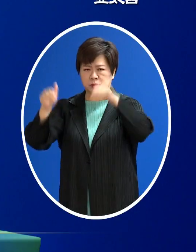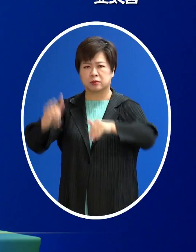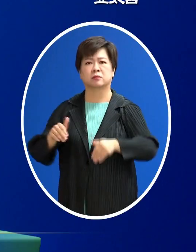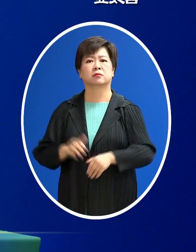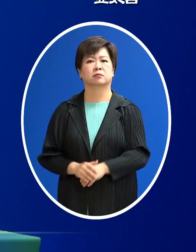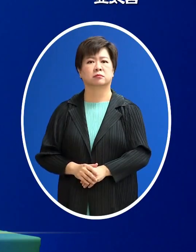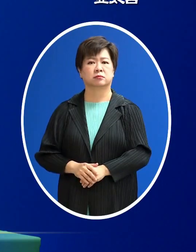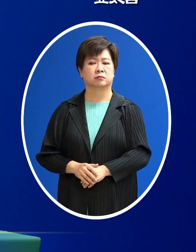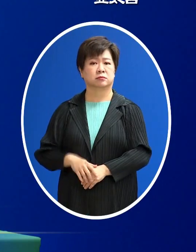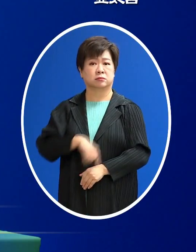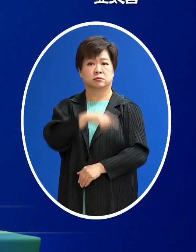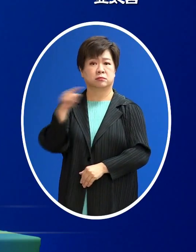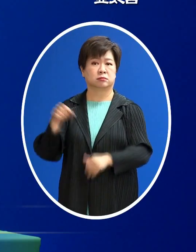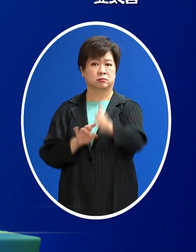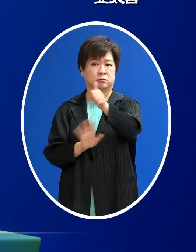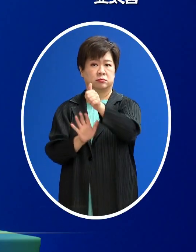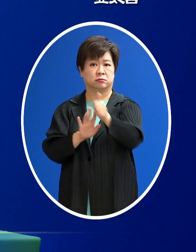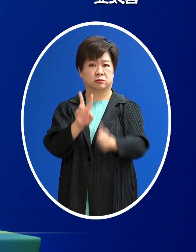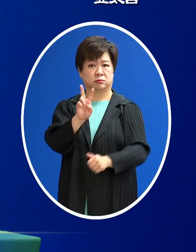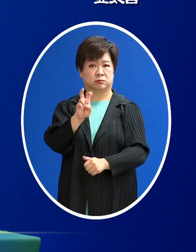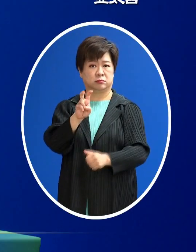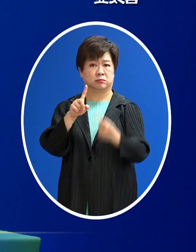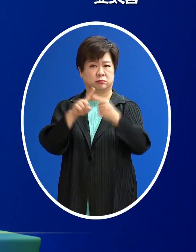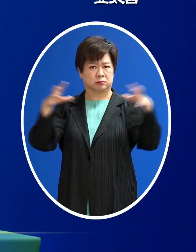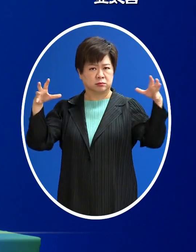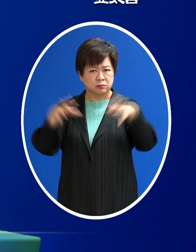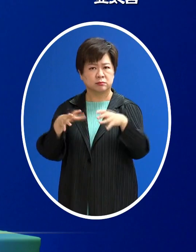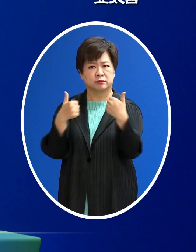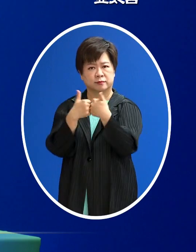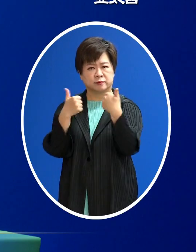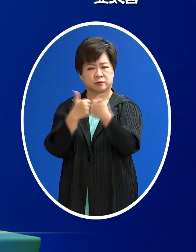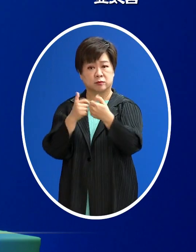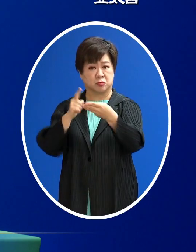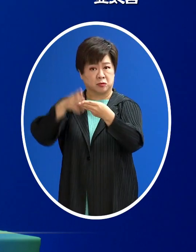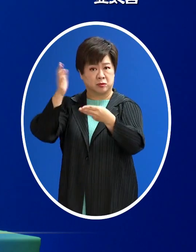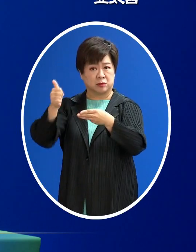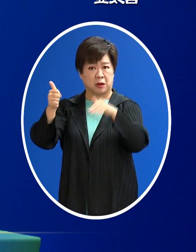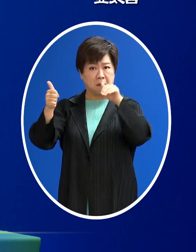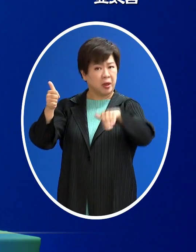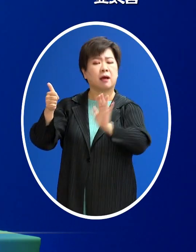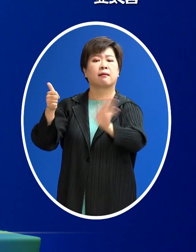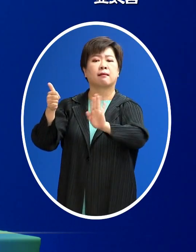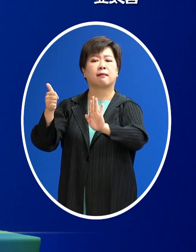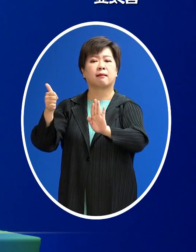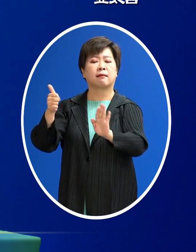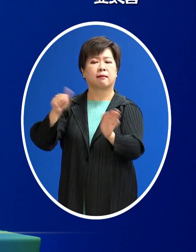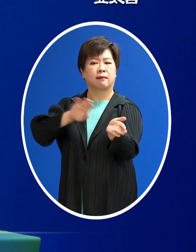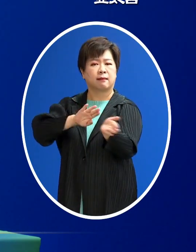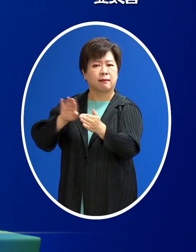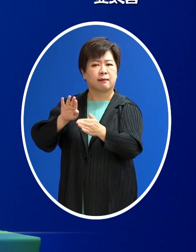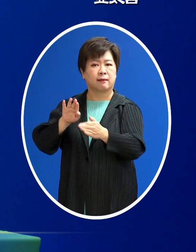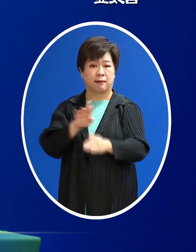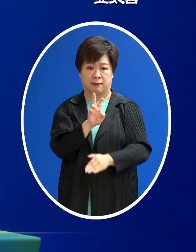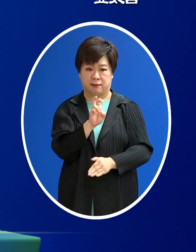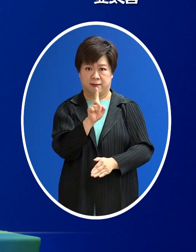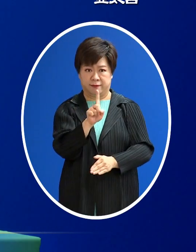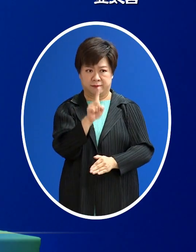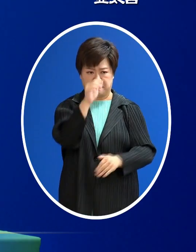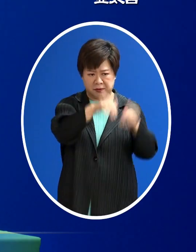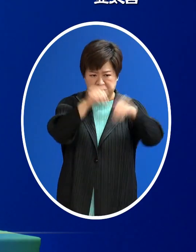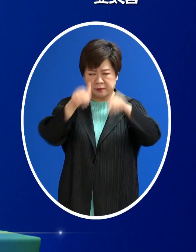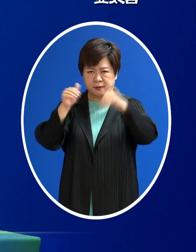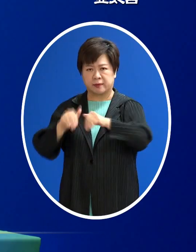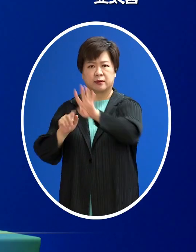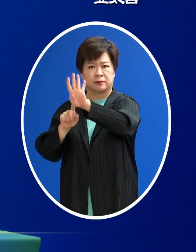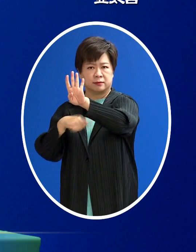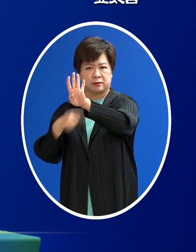我们一共有22位的专家出席，主席没有参与投票，那21人投票的结果是有